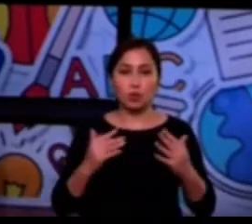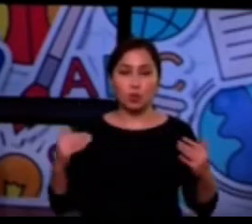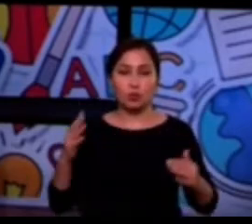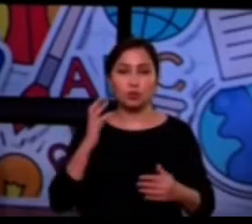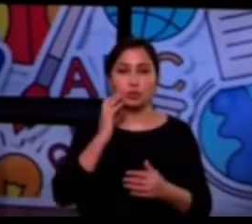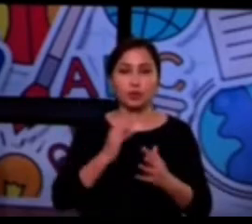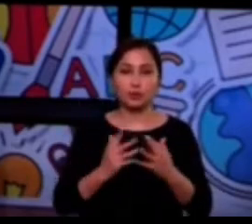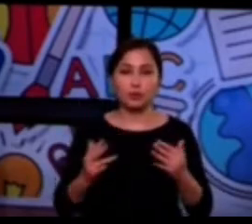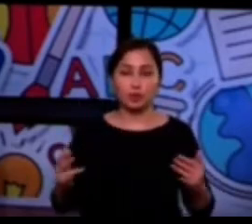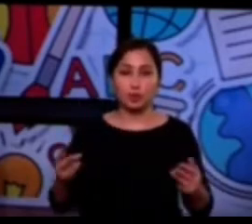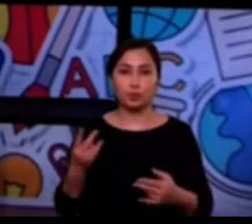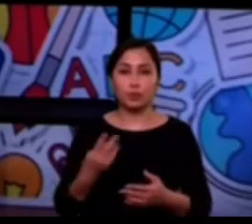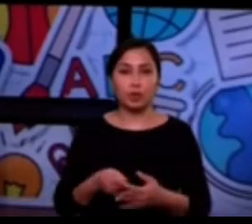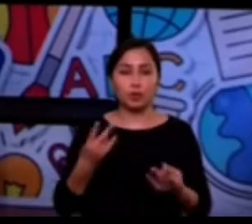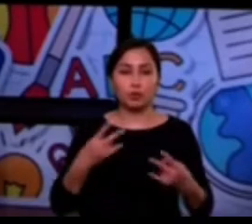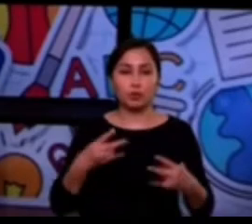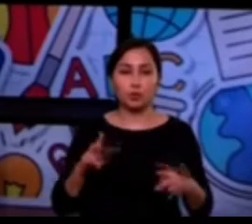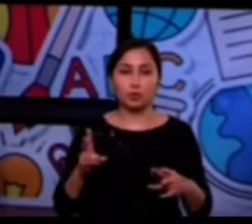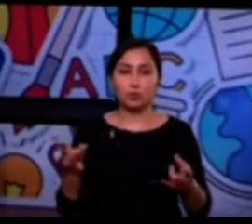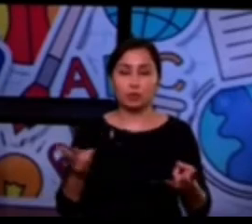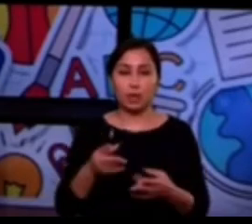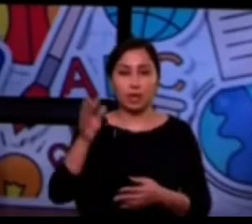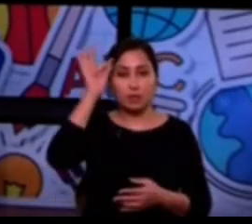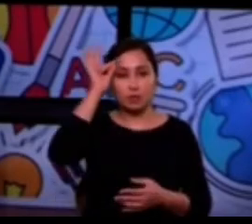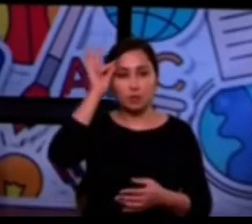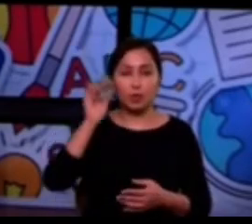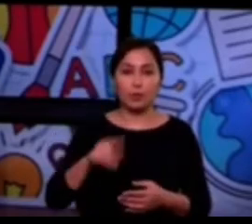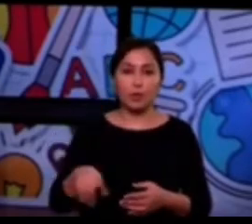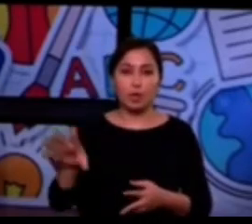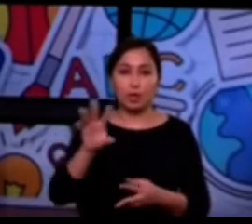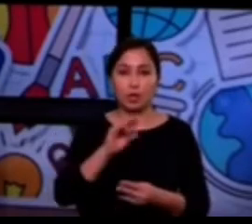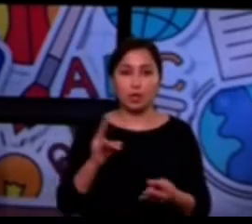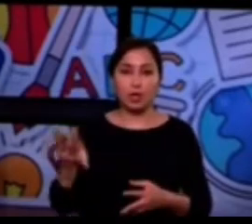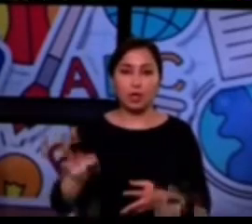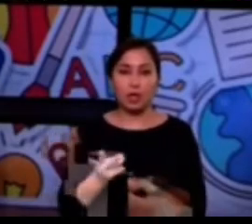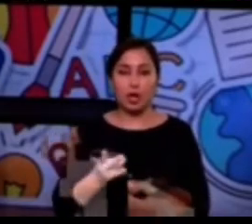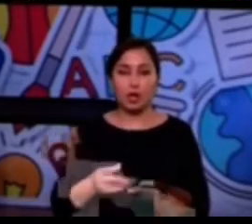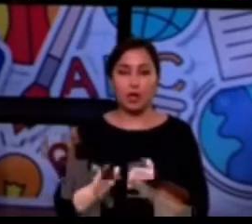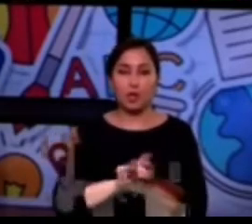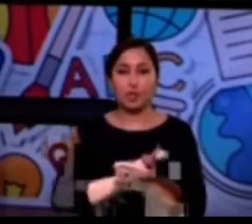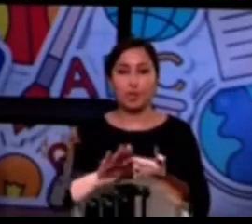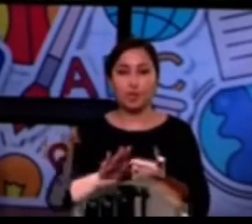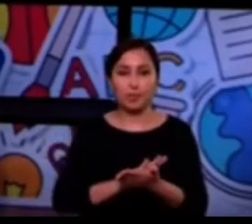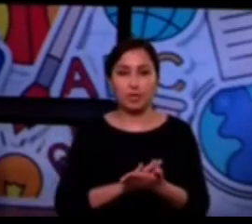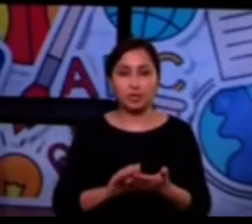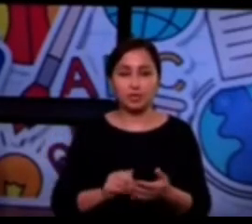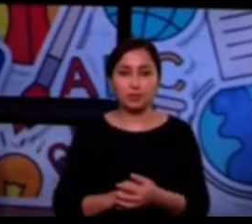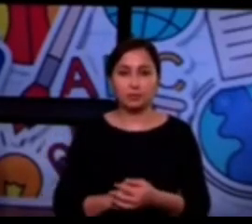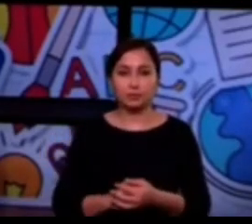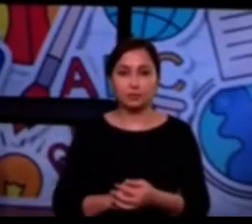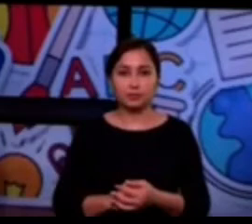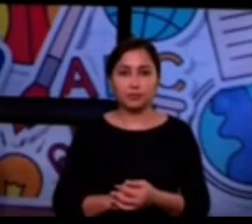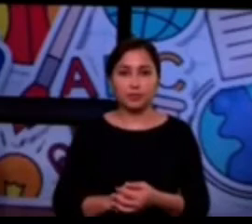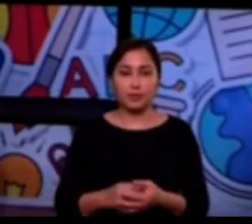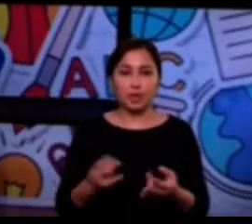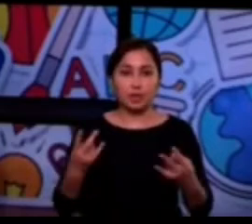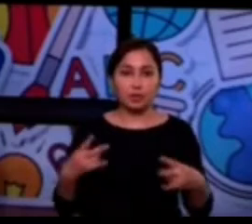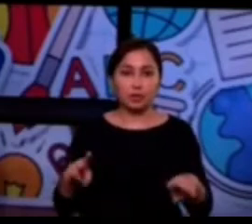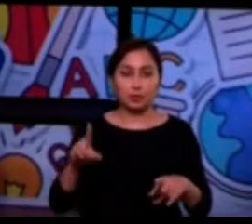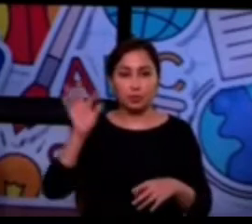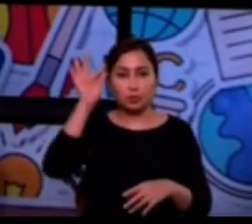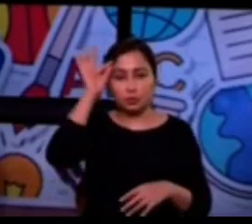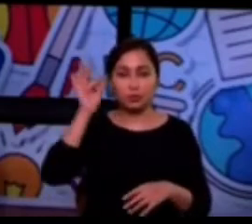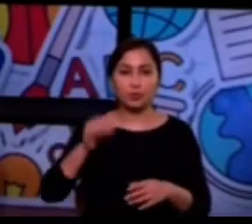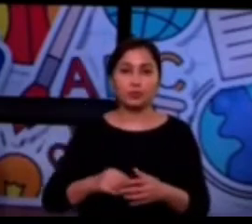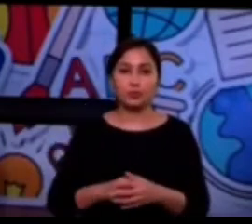фрукты. Но не забывайте о том, что их надо мыть. Не будете